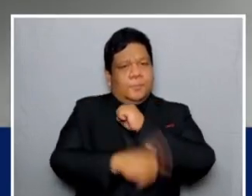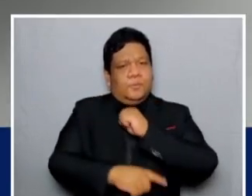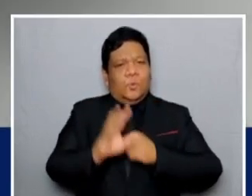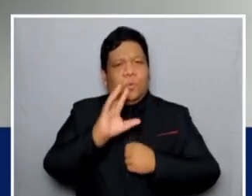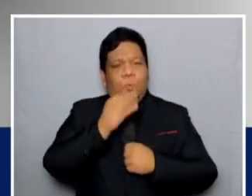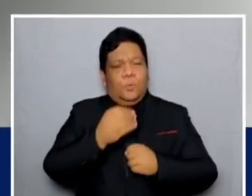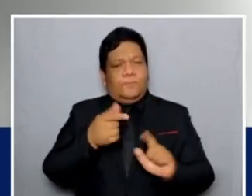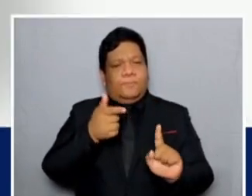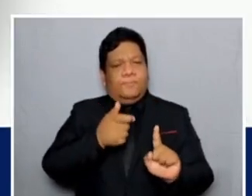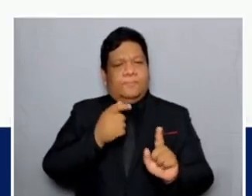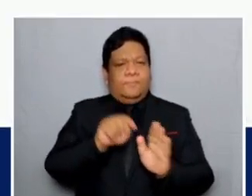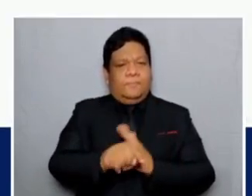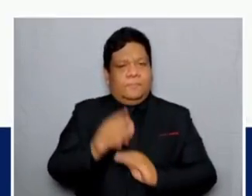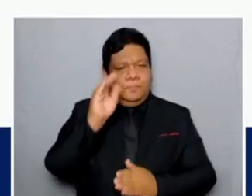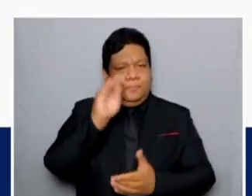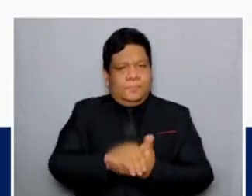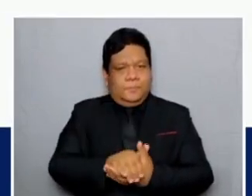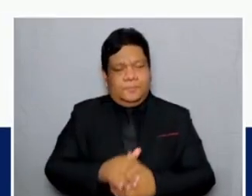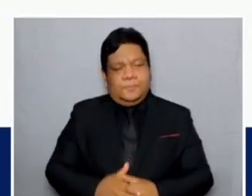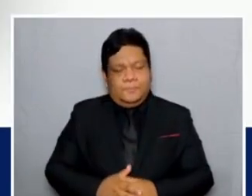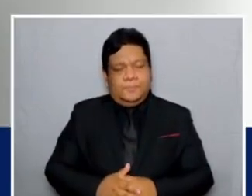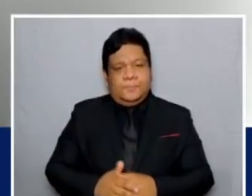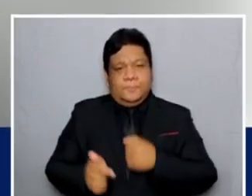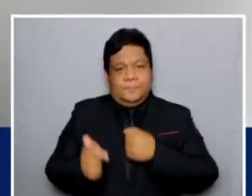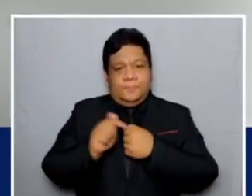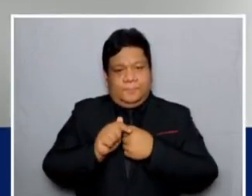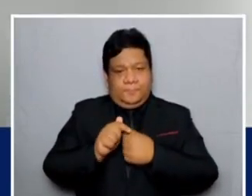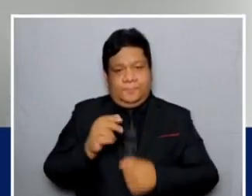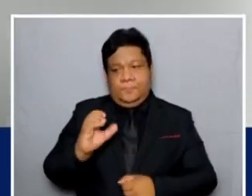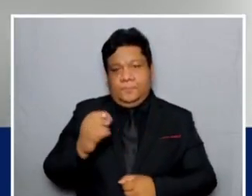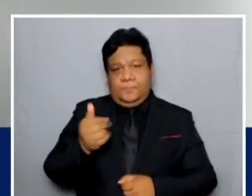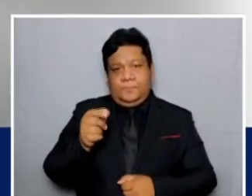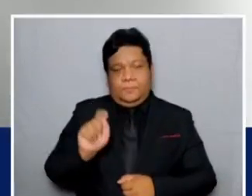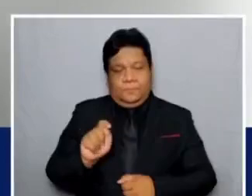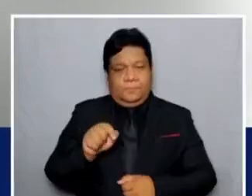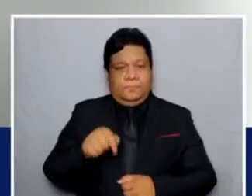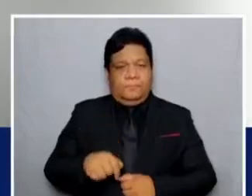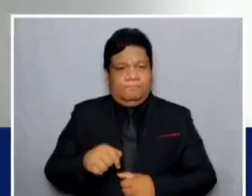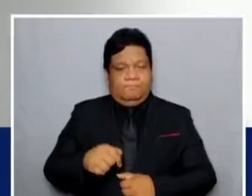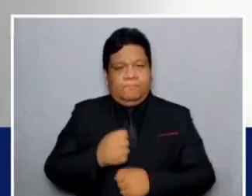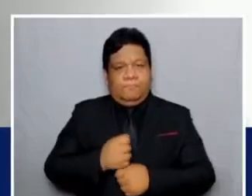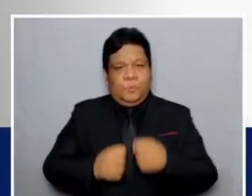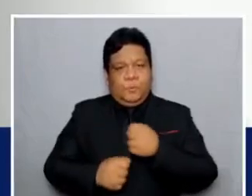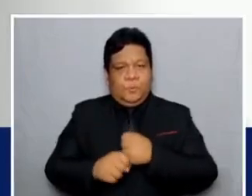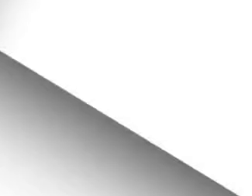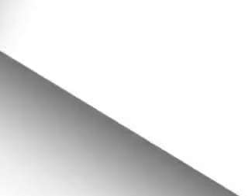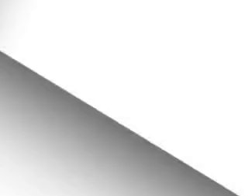kanyang mister. Chat Ansagay, ABS-CBN News, South Cotabato.